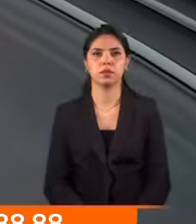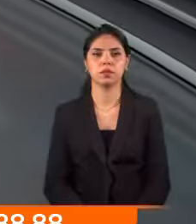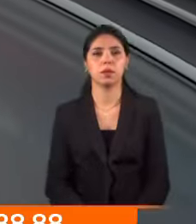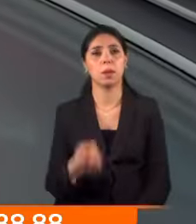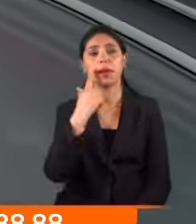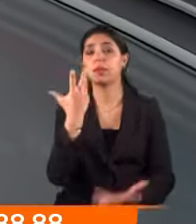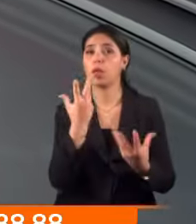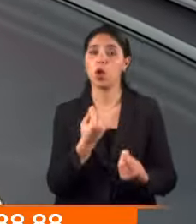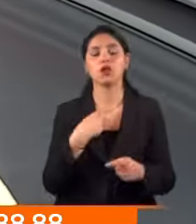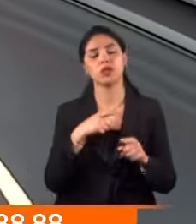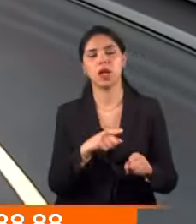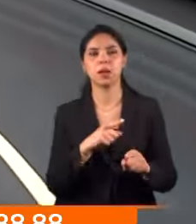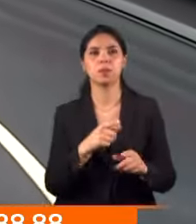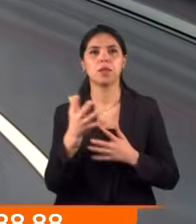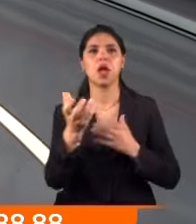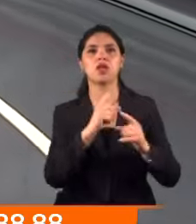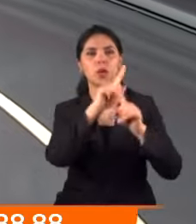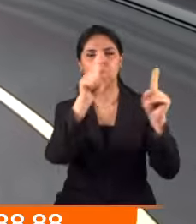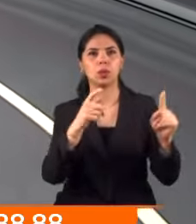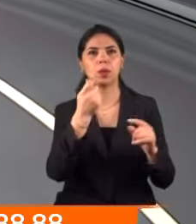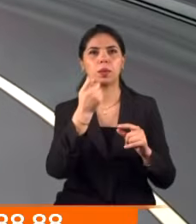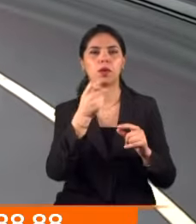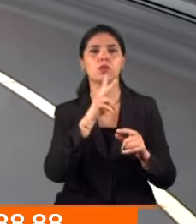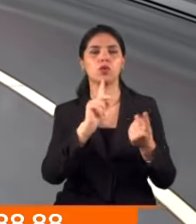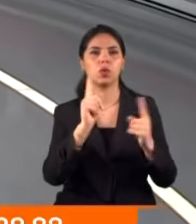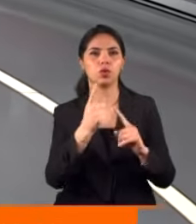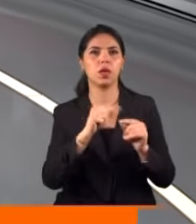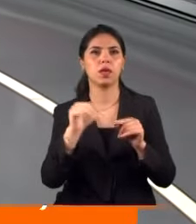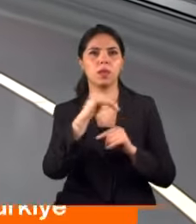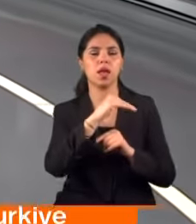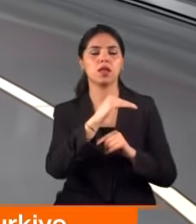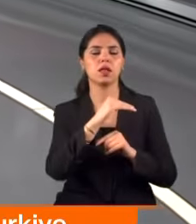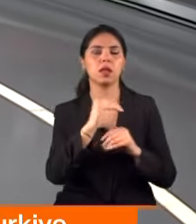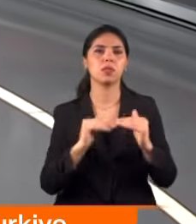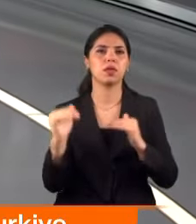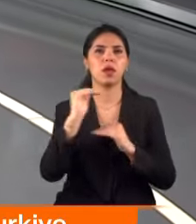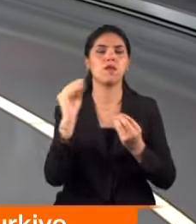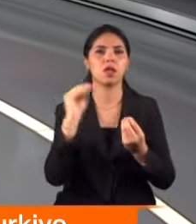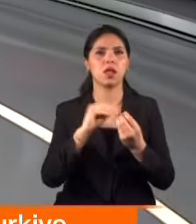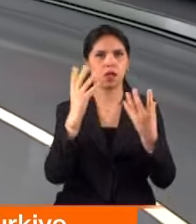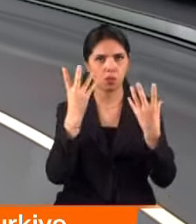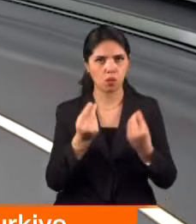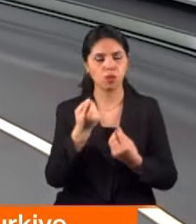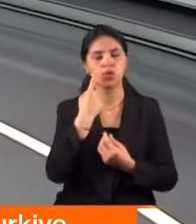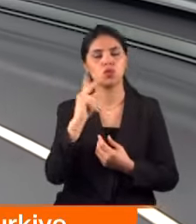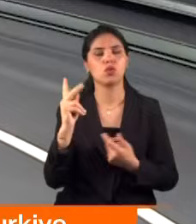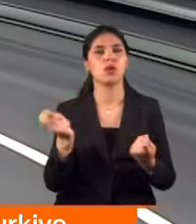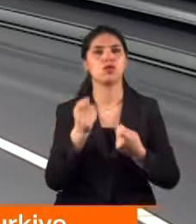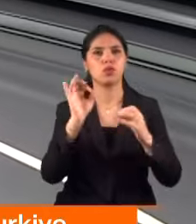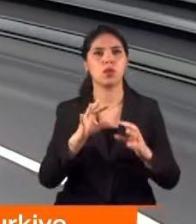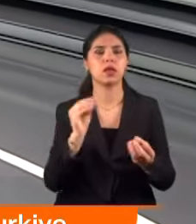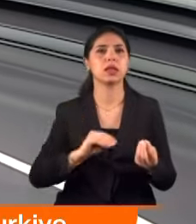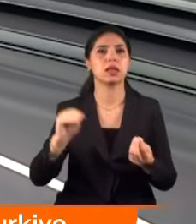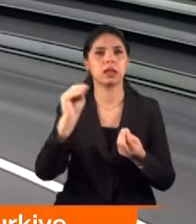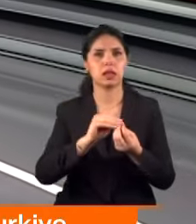Bakalım ne olacak, takipteyiz. Marketlerdeki fiyatların son dönemde enflasyonun kat be kat üstünde artması da hükümeti harekete geçirdi. Fahiş